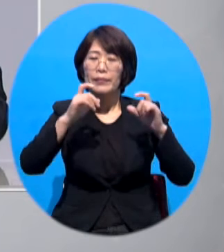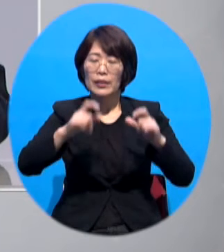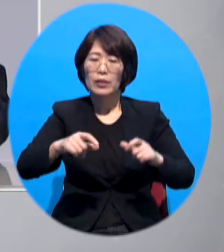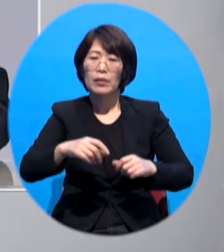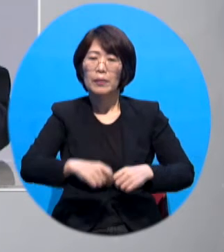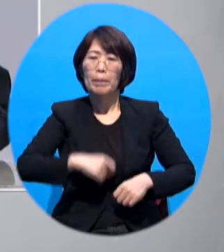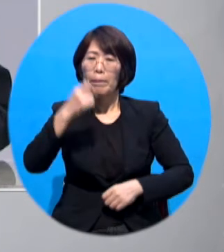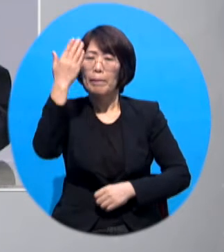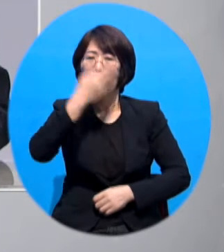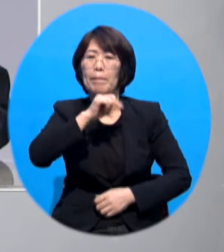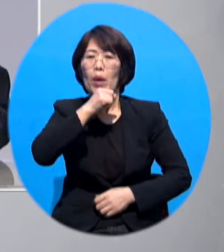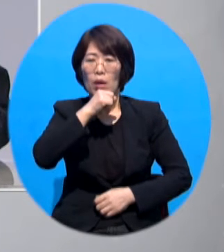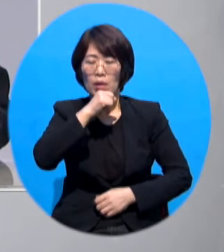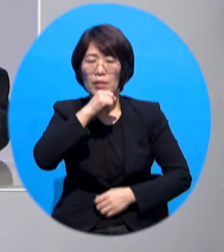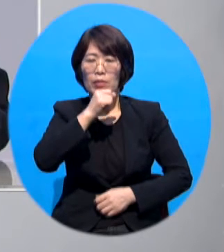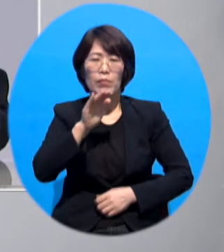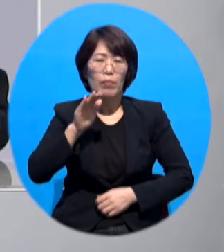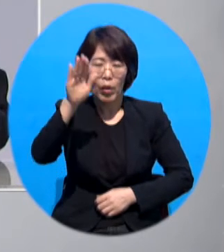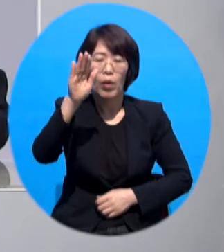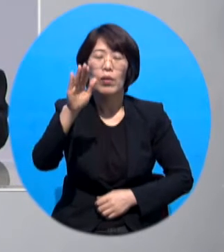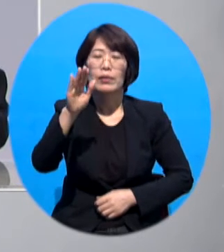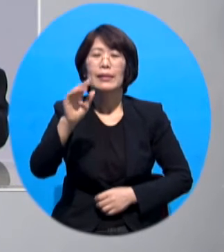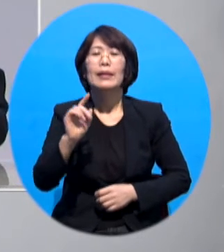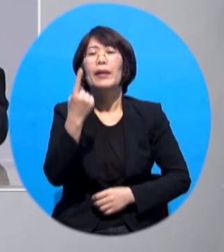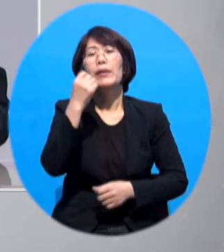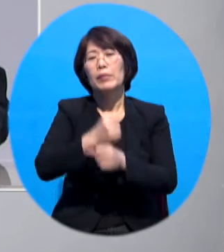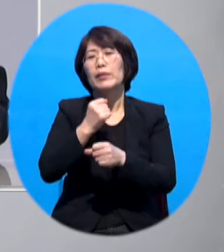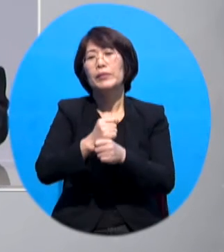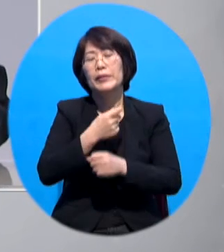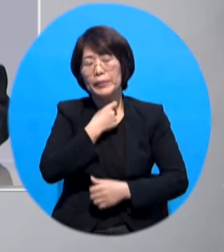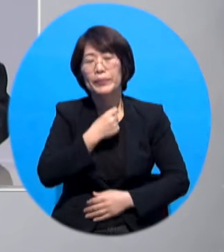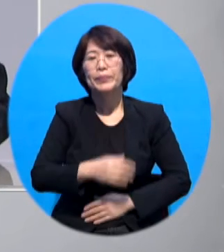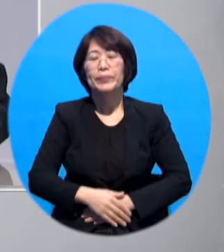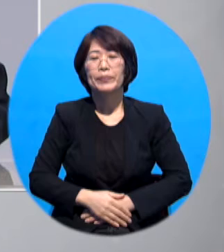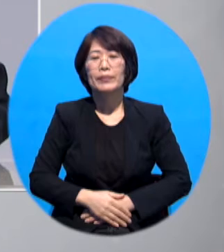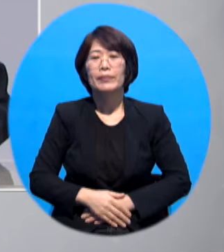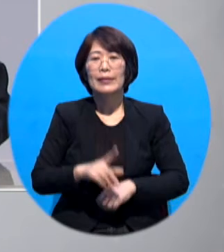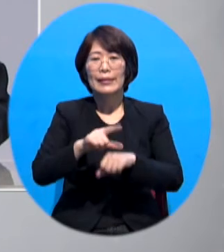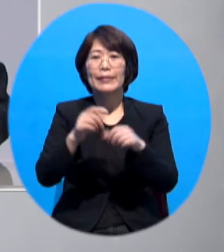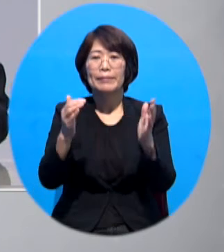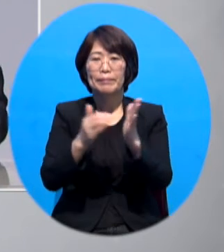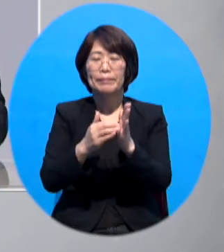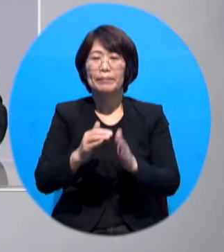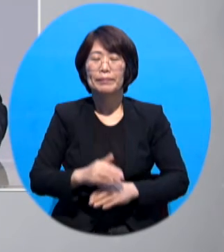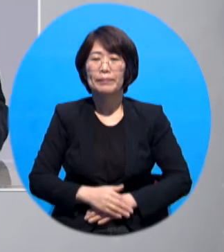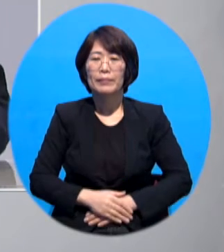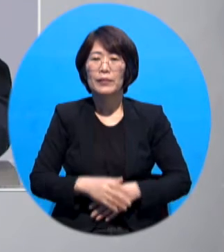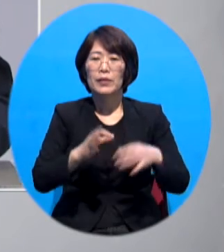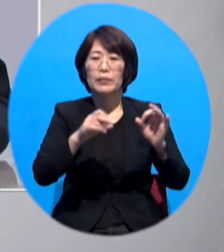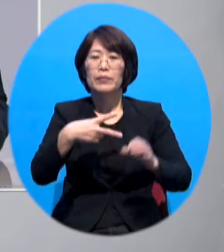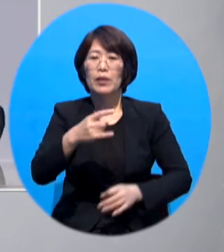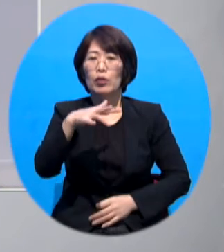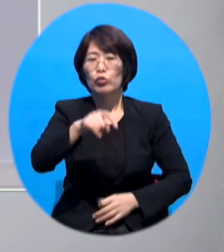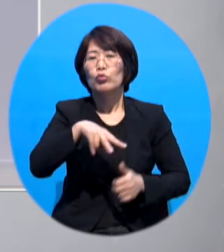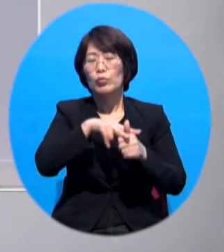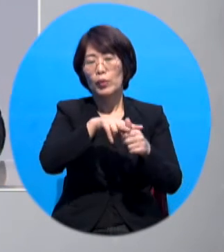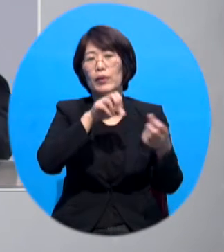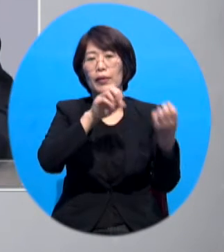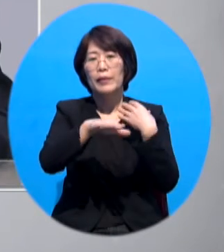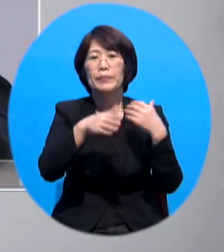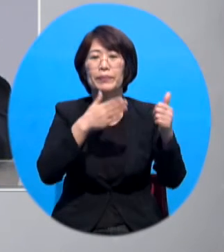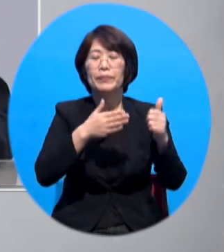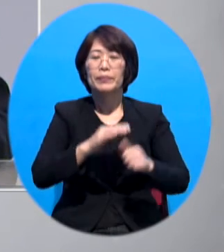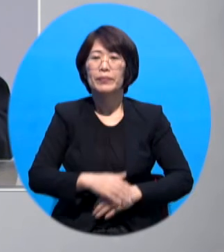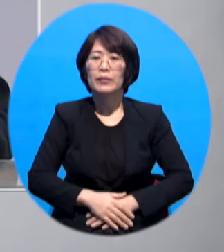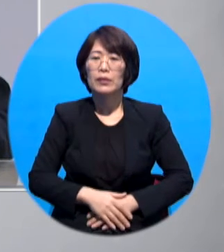결정적 계기로 삼고자 있습니다 게로 아픔이 있었지만 이를 통해 많이 찜 아런 시간 끝났습니다 김대중 후보 답변해 주십시오 30초